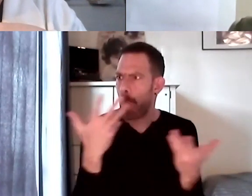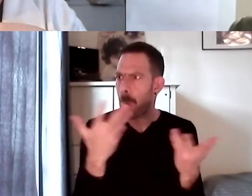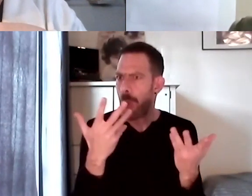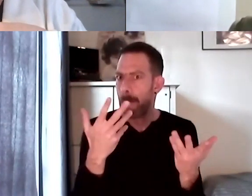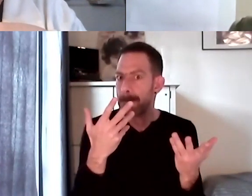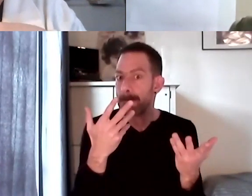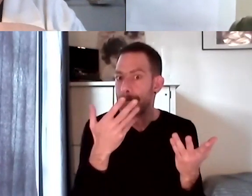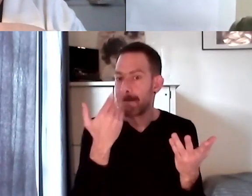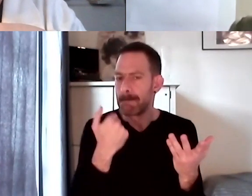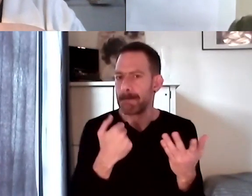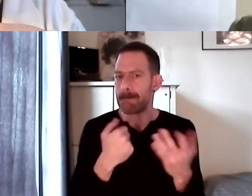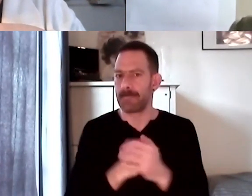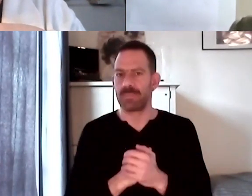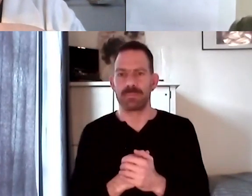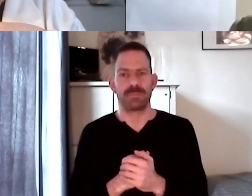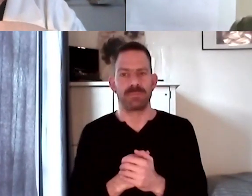Je ne sais pas.